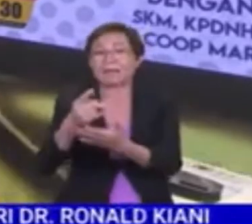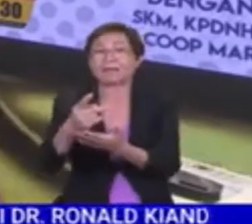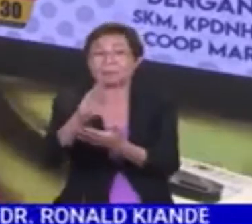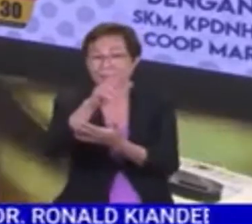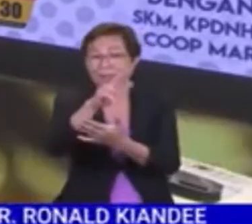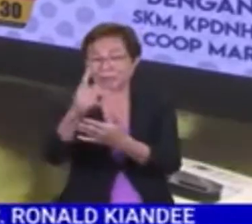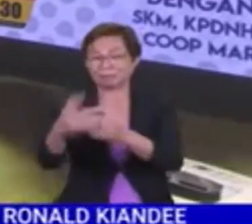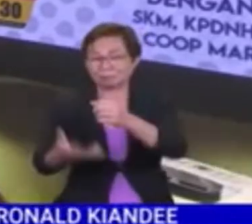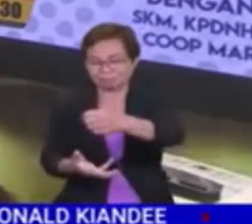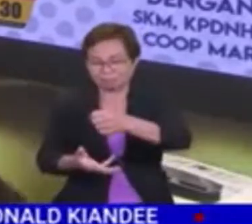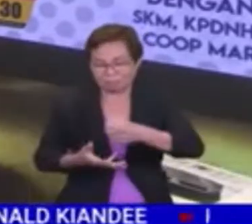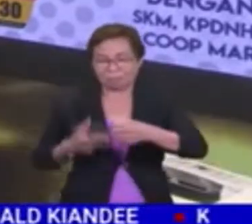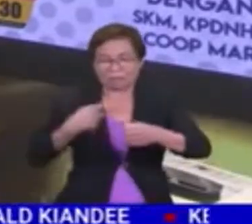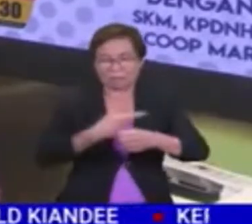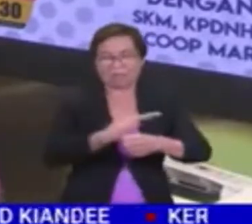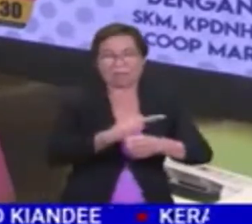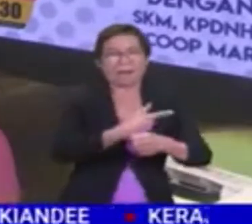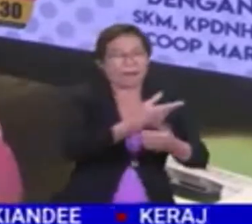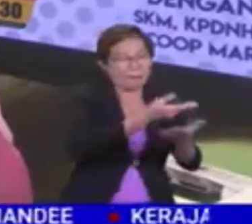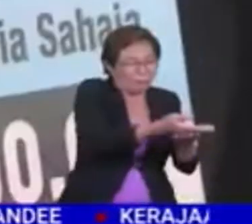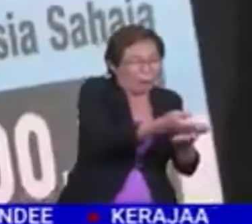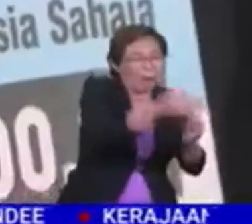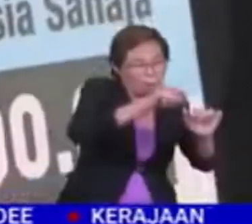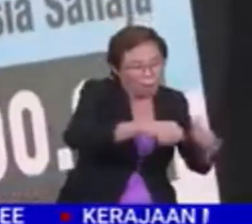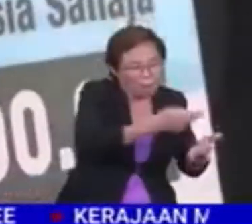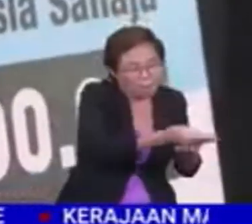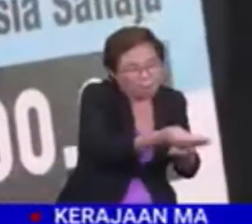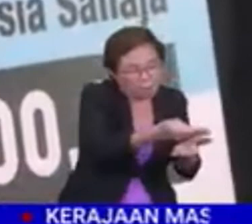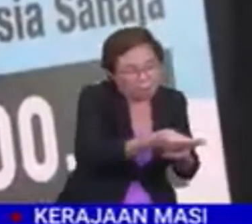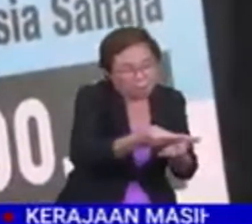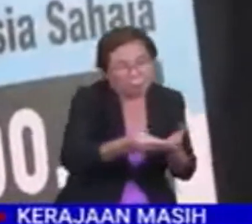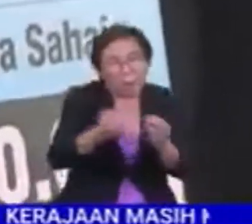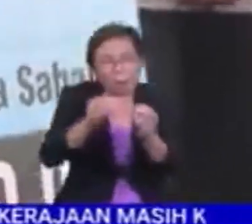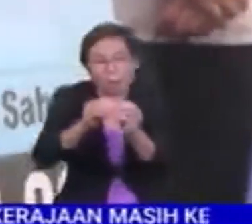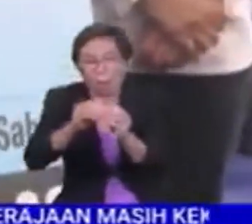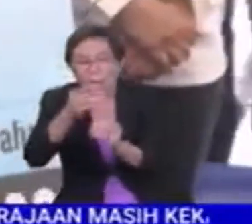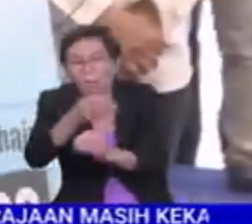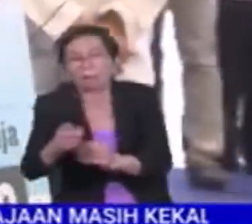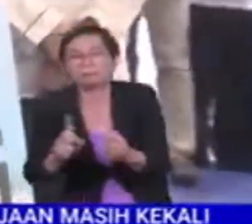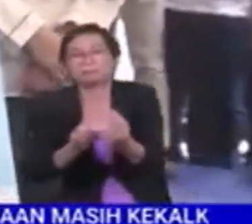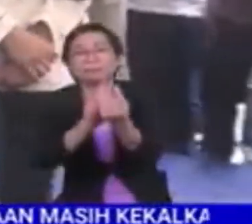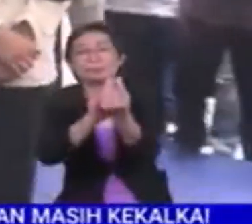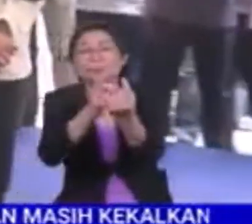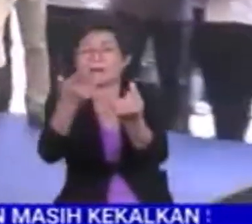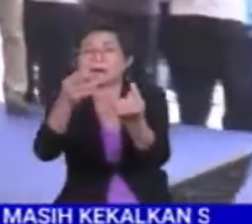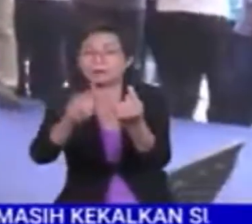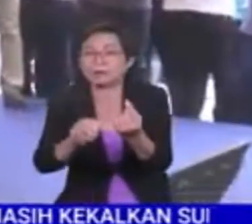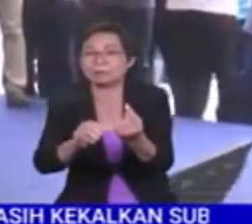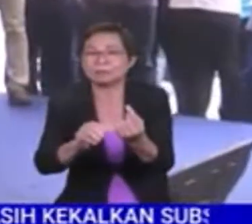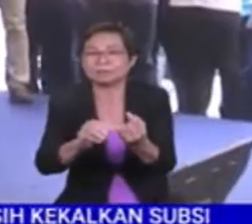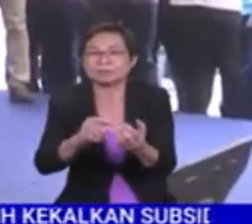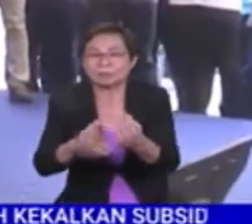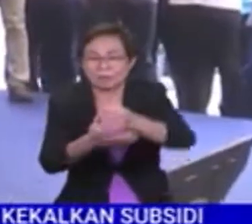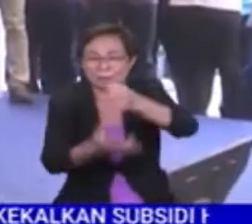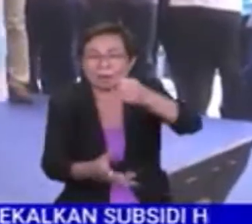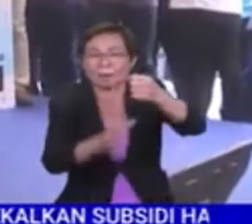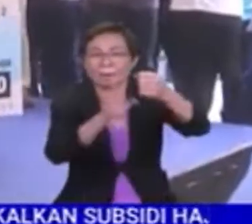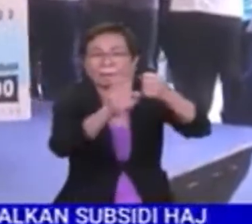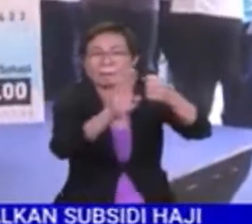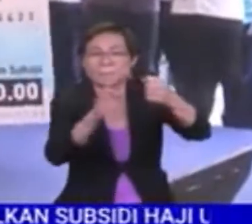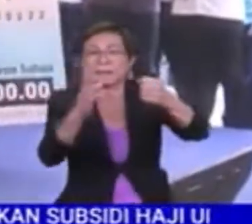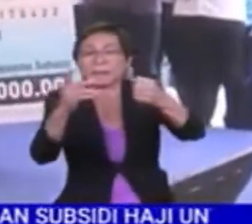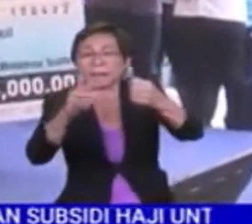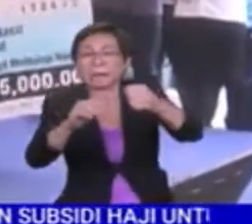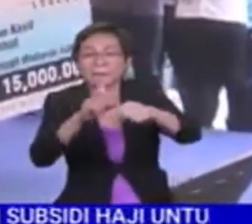kita hold untuk beli barang tu. Mereka ditemui RTM selepas menerima geran BBKM di